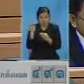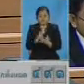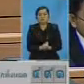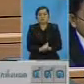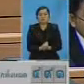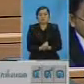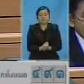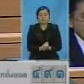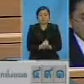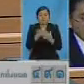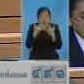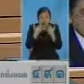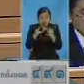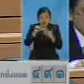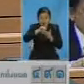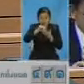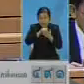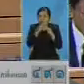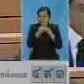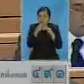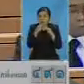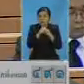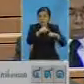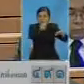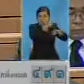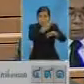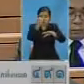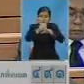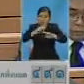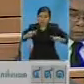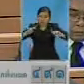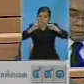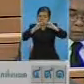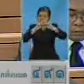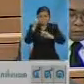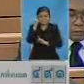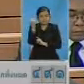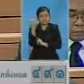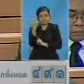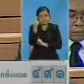และกรอบความคิดในการแก้ไขปัญหาของรัฐมนตรีไม่มีกลืนเลยครับท่านประธาน